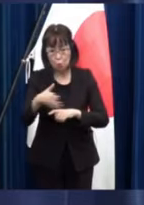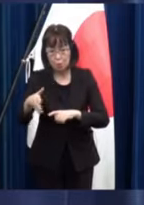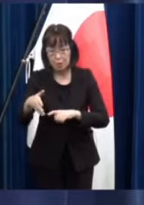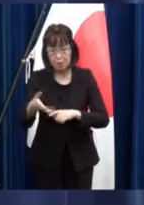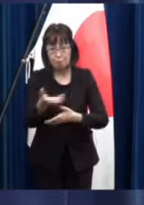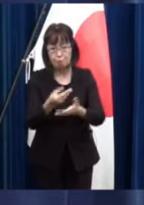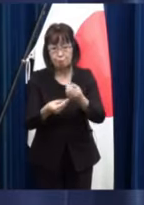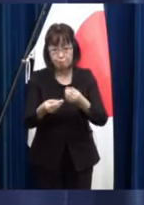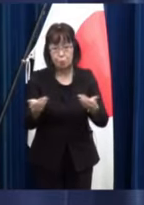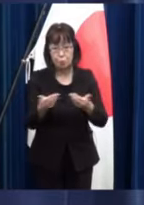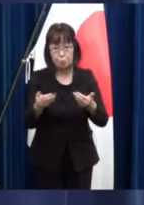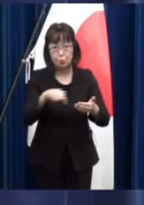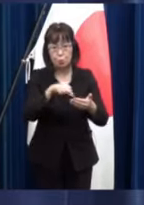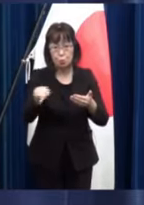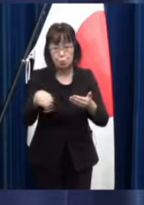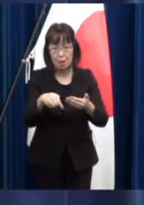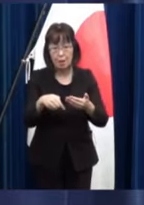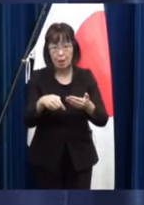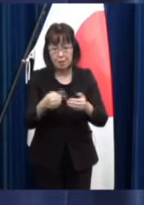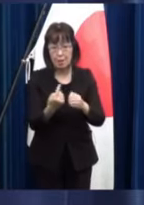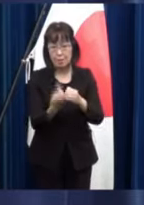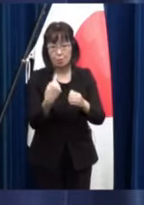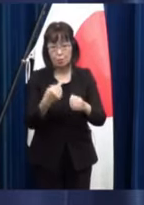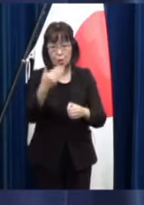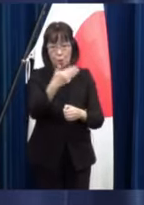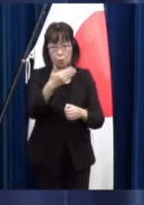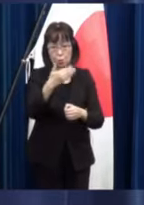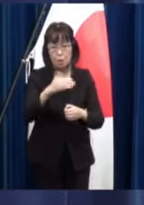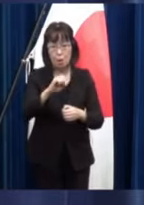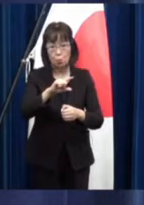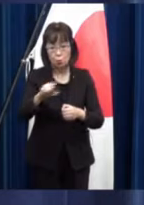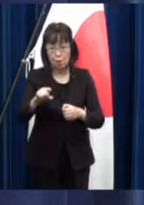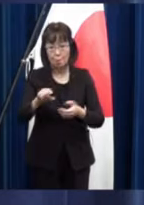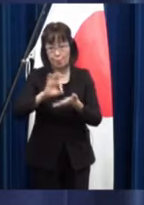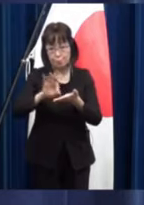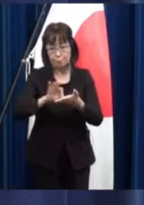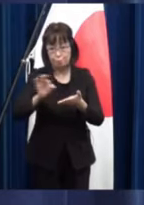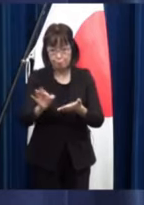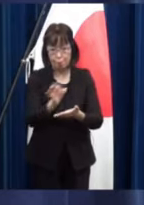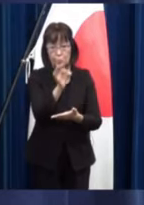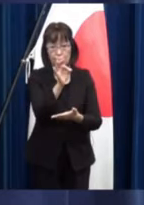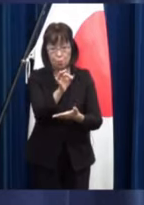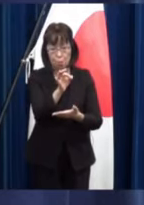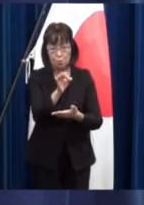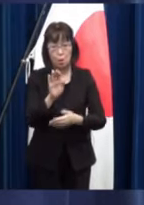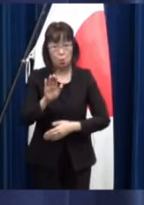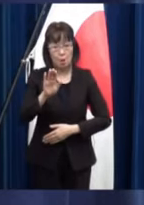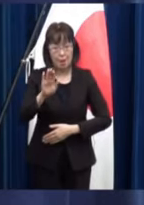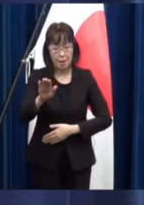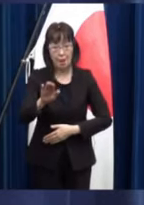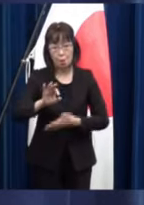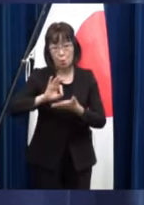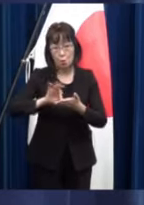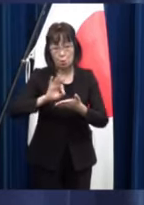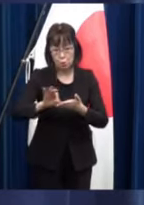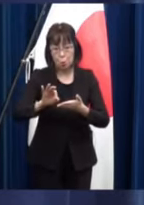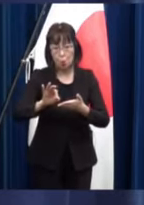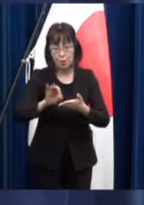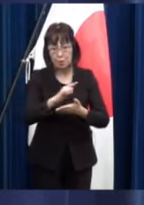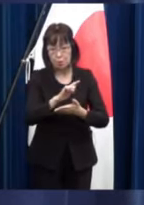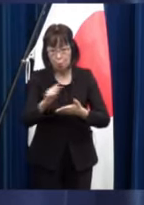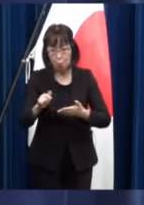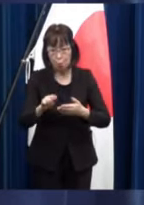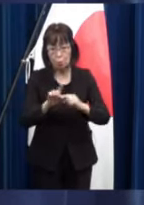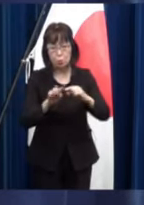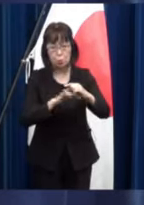円から昨年は9000億円まで伸びたんです。今後ともこうしたことを中心に地方